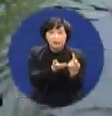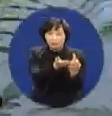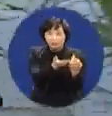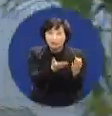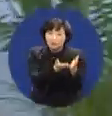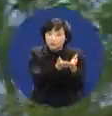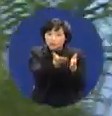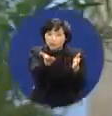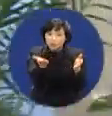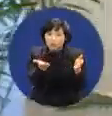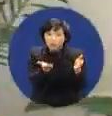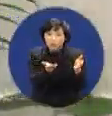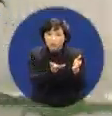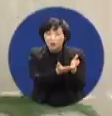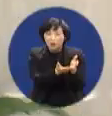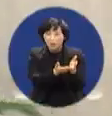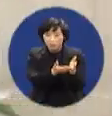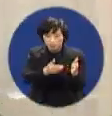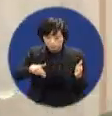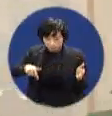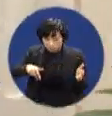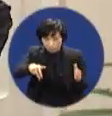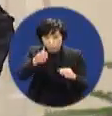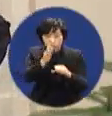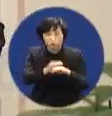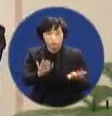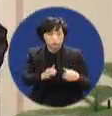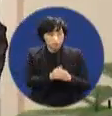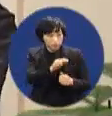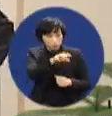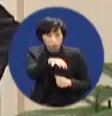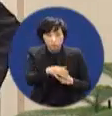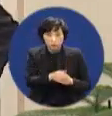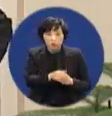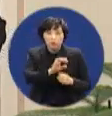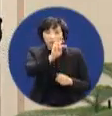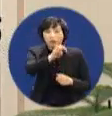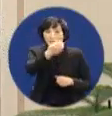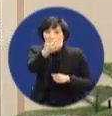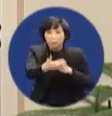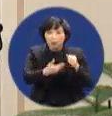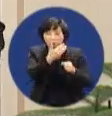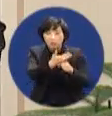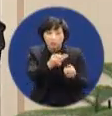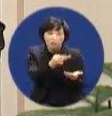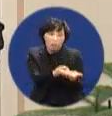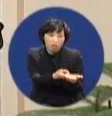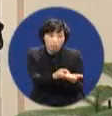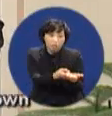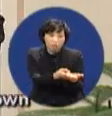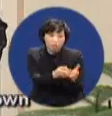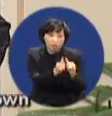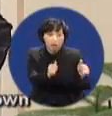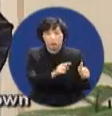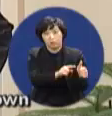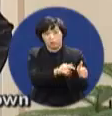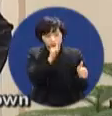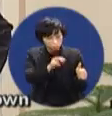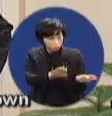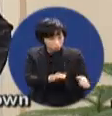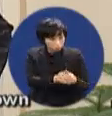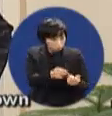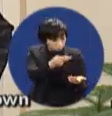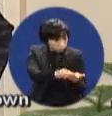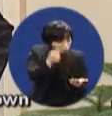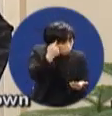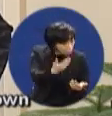38년 동안 누워있는 환자가 병자가 지금 주님의 말을 들어요. 너 여기 왜 누워있니?